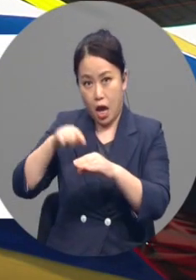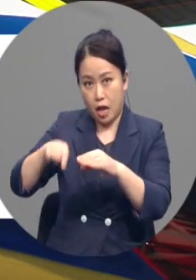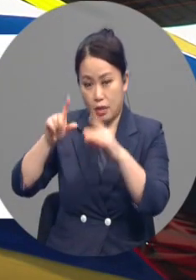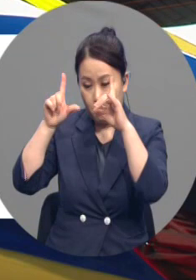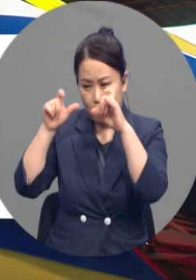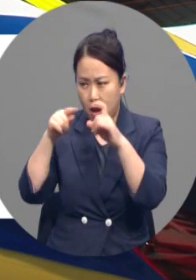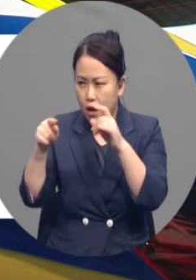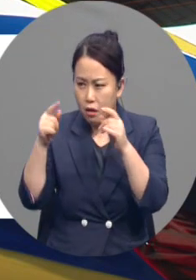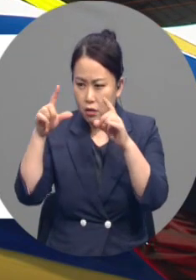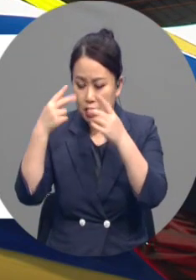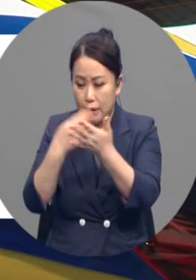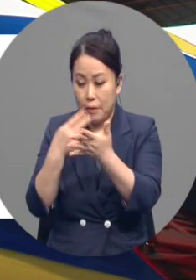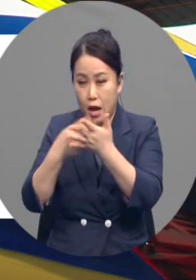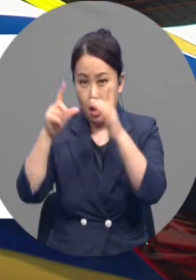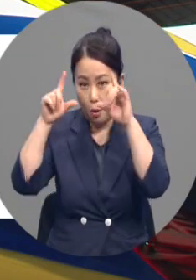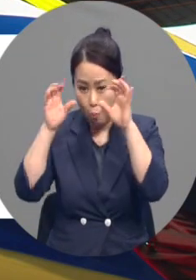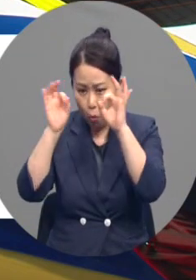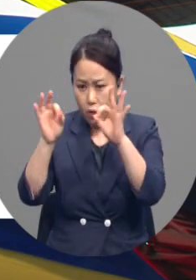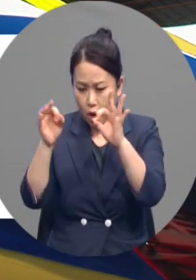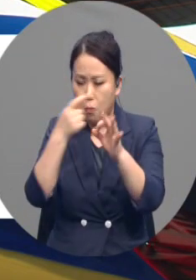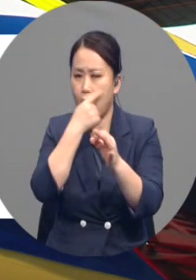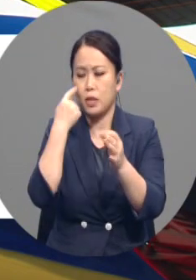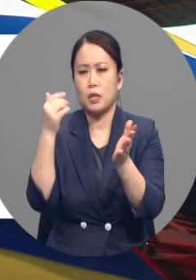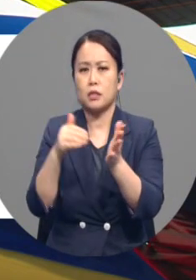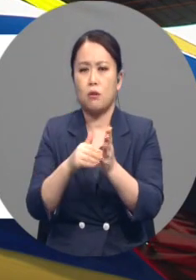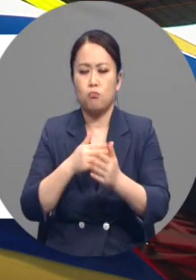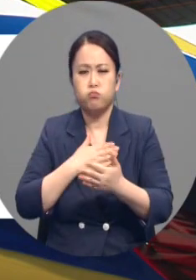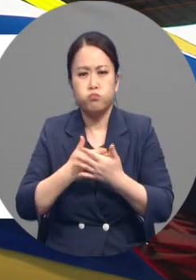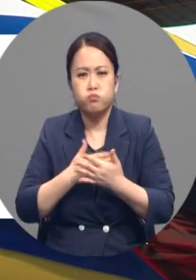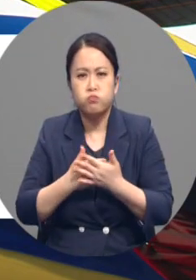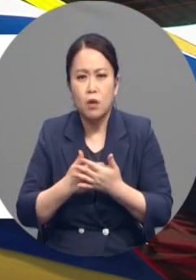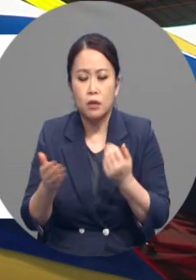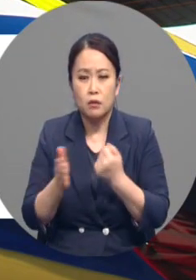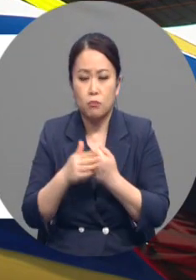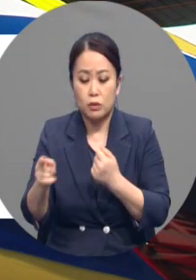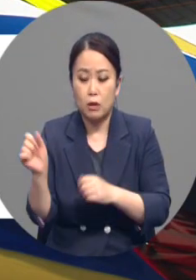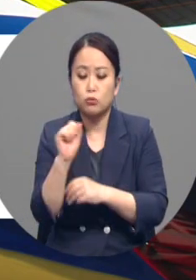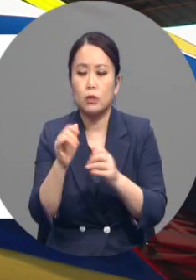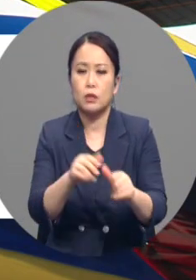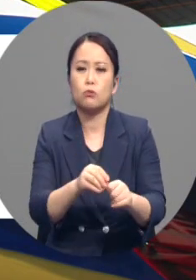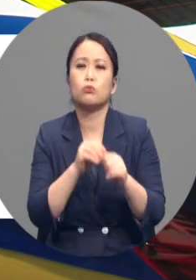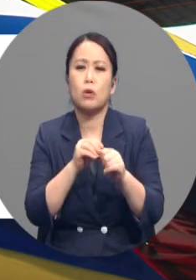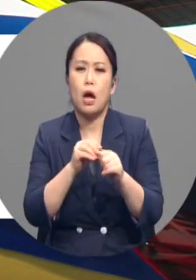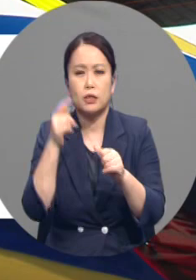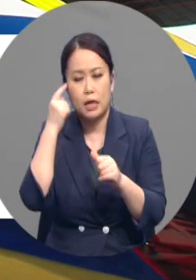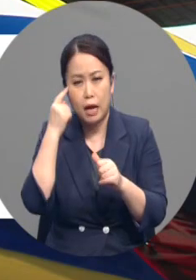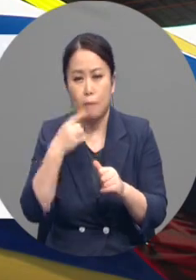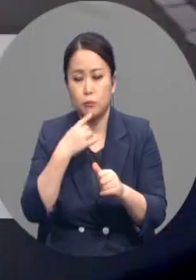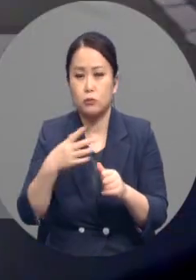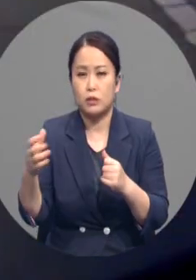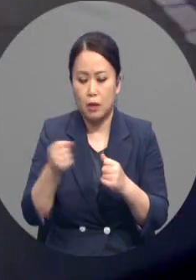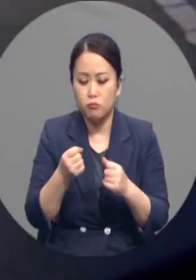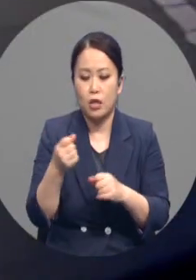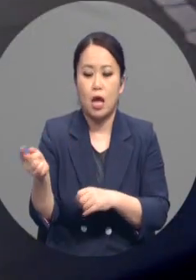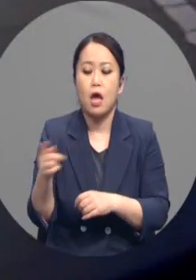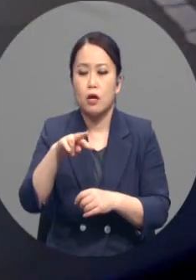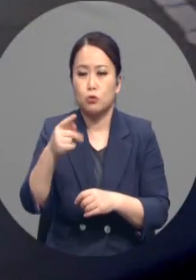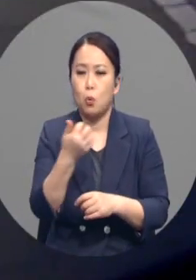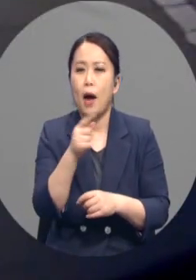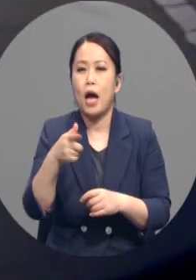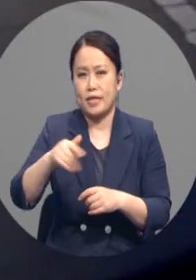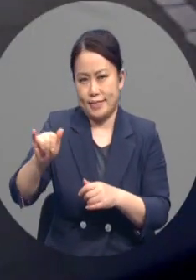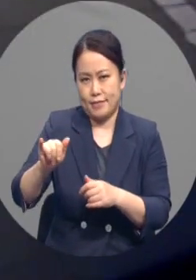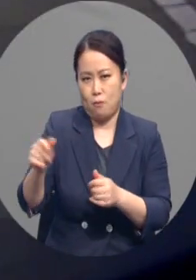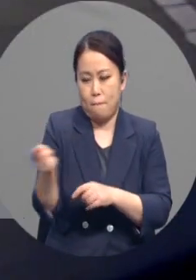일단은 되게 불안하다는 생각을 가지고 있었는데 제 운전 대로 구조 해야겠다는 생각밖에 없어서 앳 않아 일단 소화기로 박경 장이